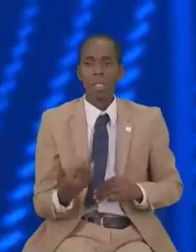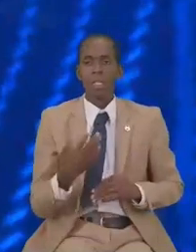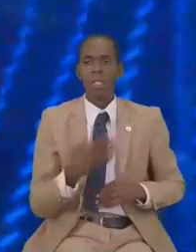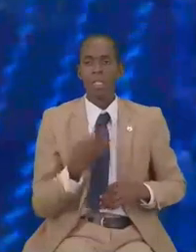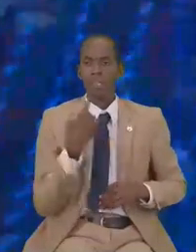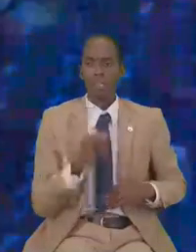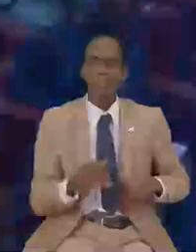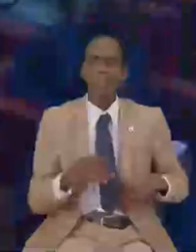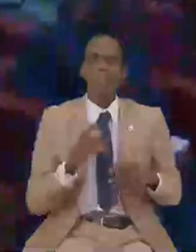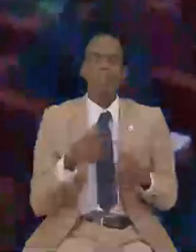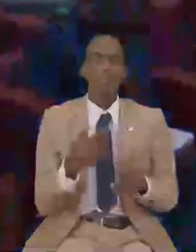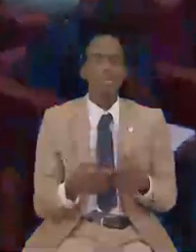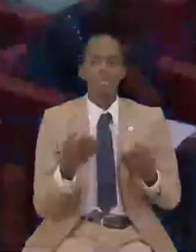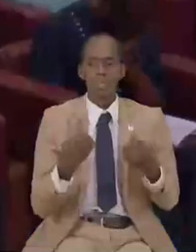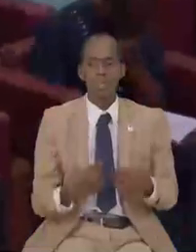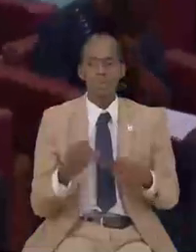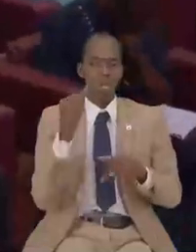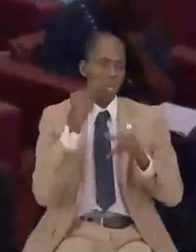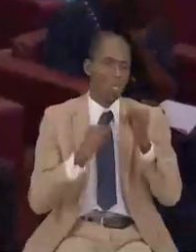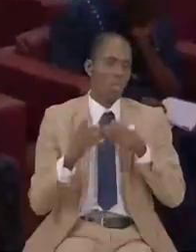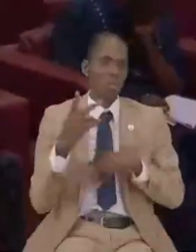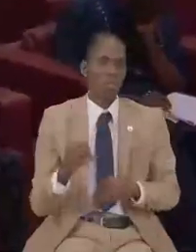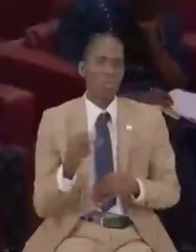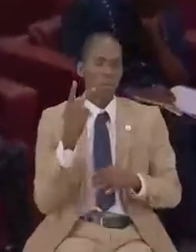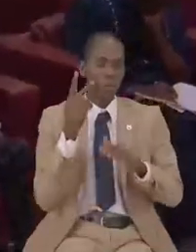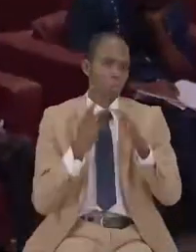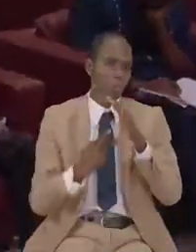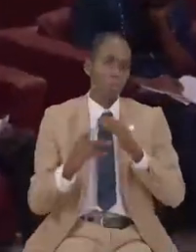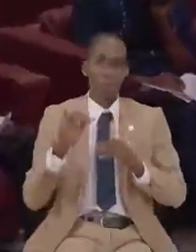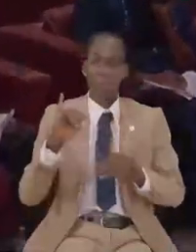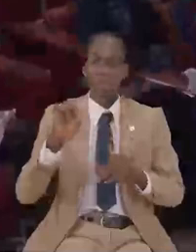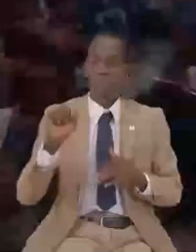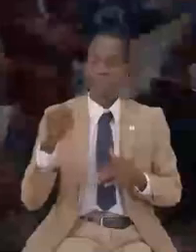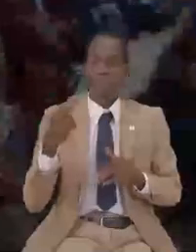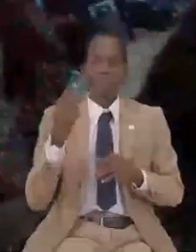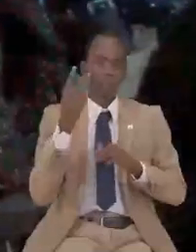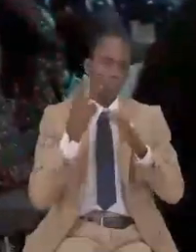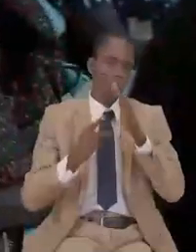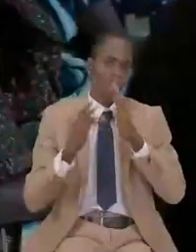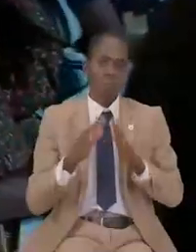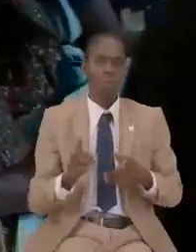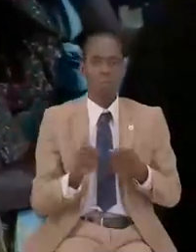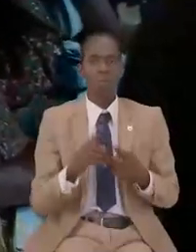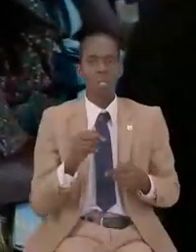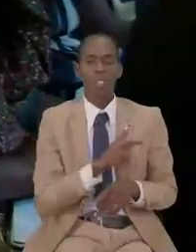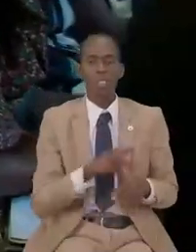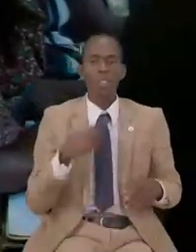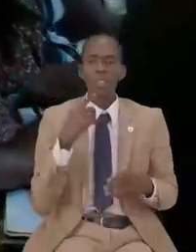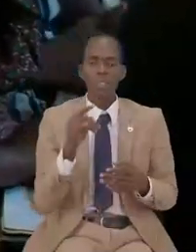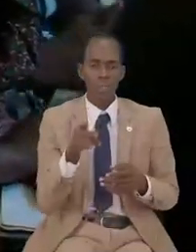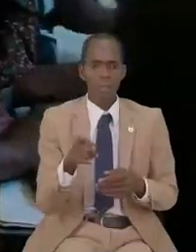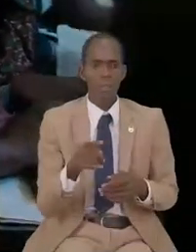Esaïe le prophète vint ensuite auprès du roi Ézéchia et lui dit, qu'ont dit